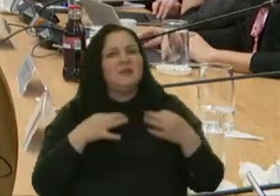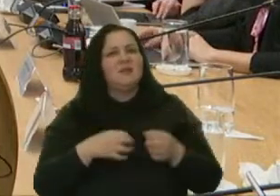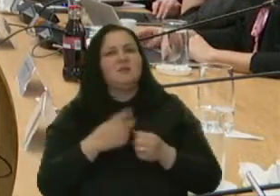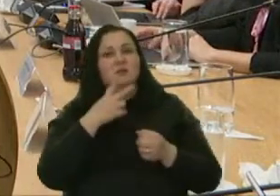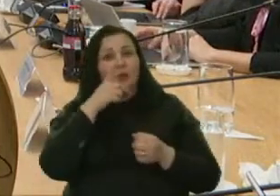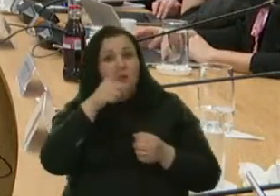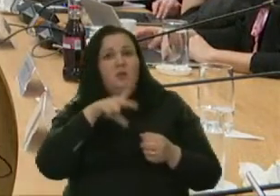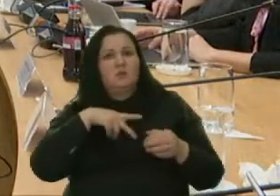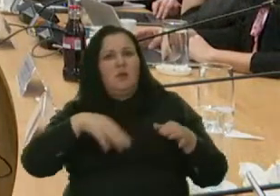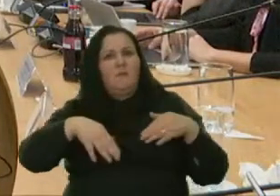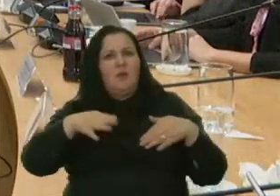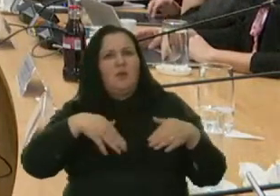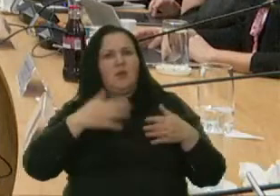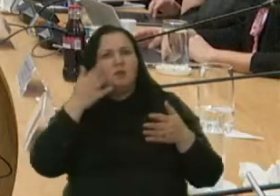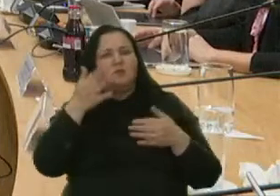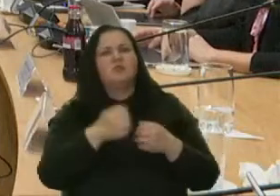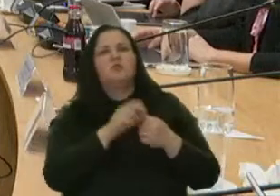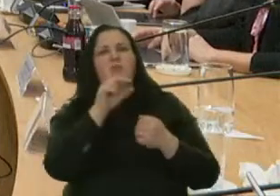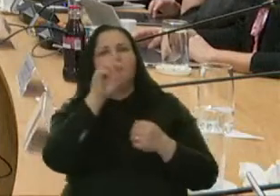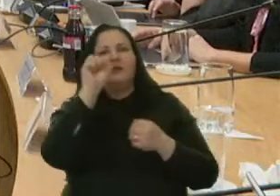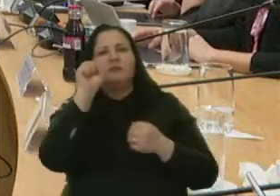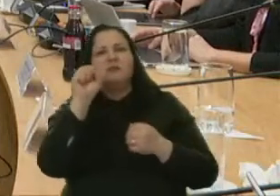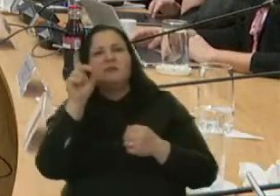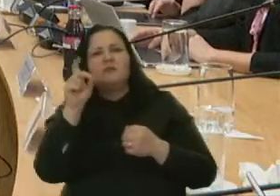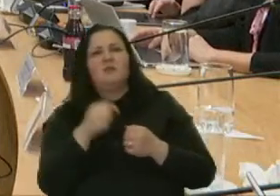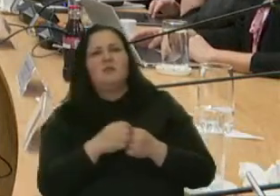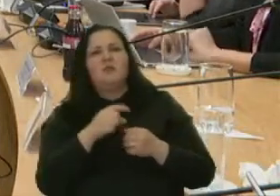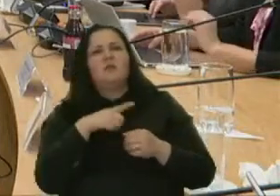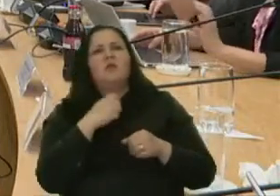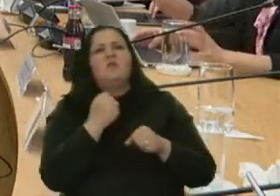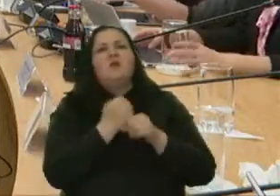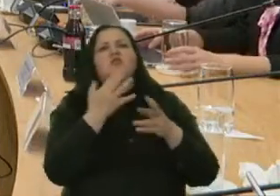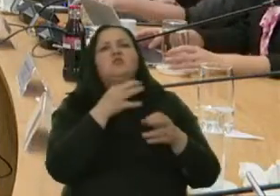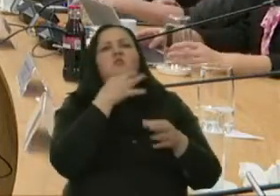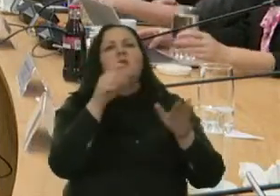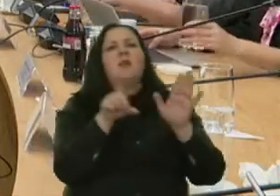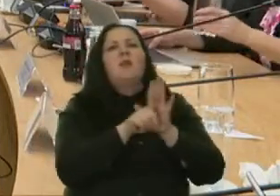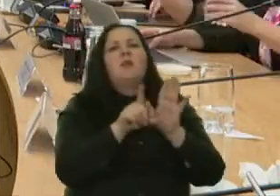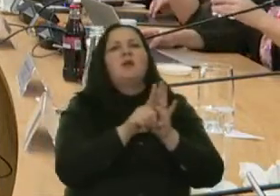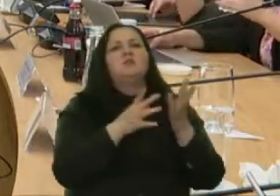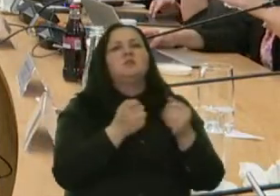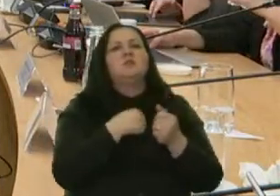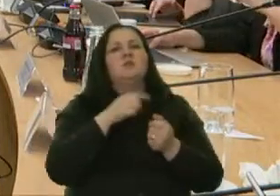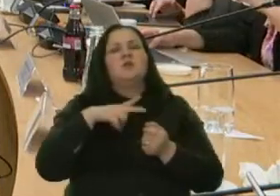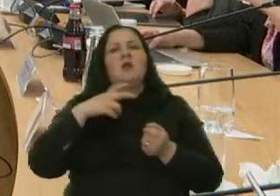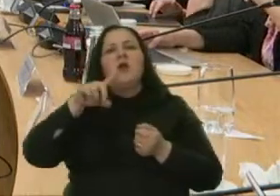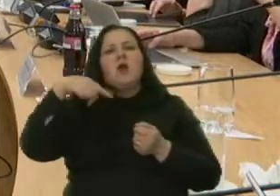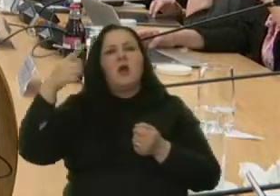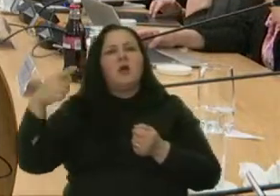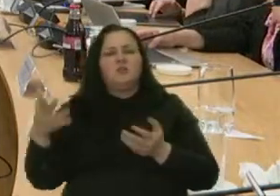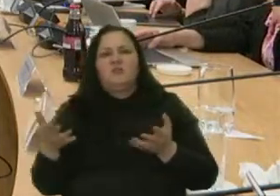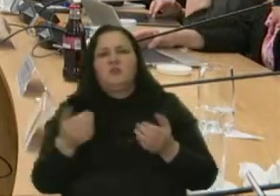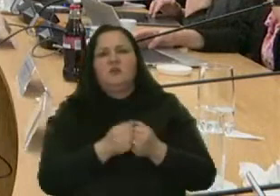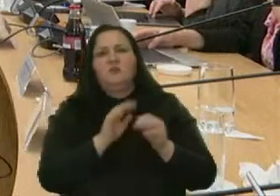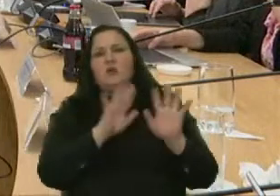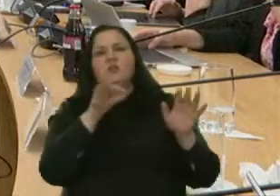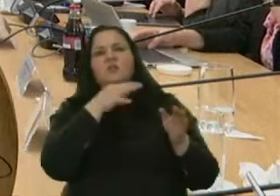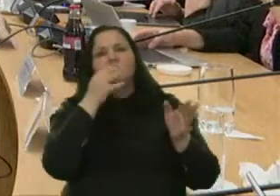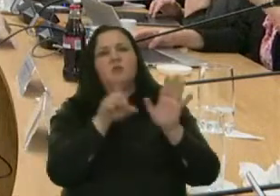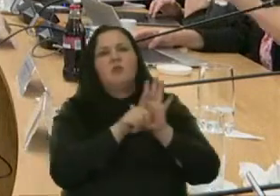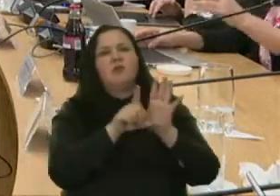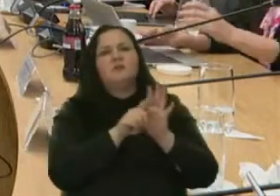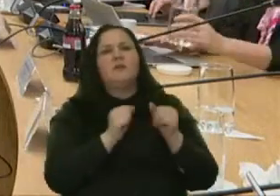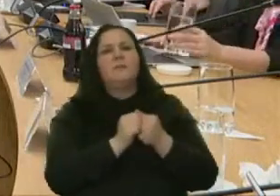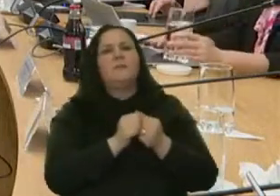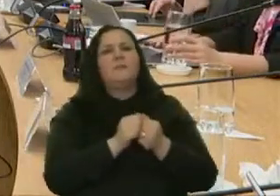că aveți ministru ia întrebați l cumă să puneți pe mine să întreb eu nu pot face decât prin lege cum spune legea n avem altceva altc noi nu putem face altceva decât ce spune legea nu bănuiesc